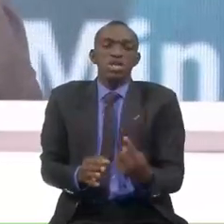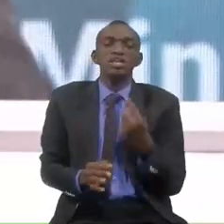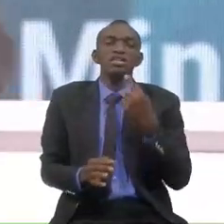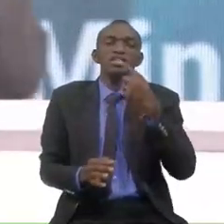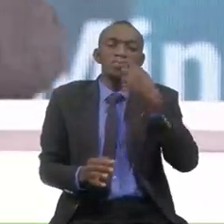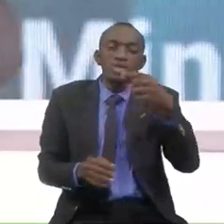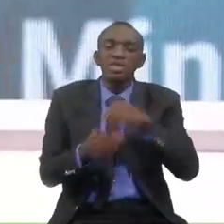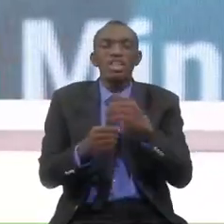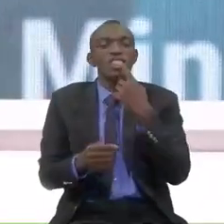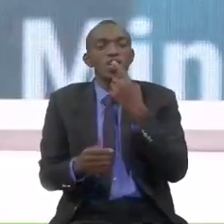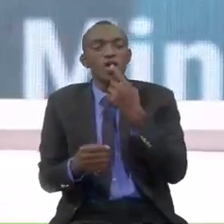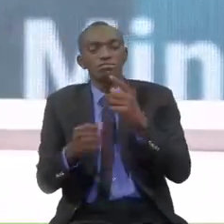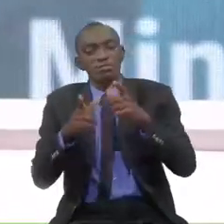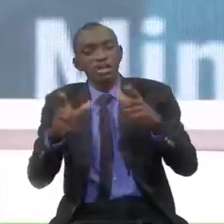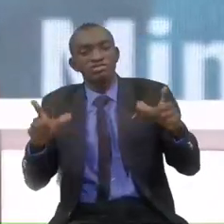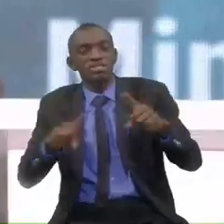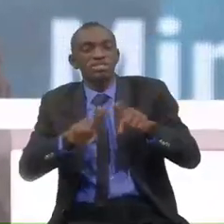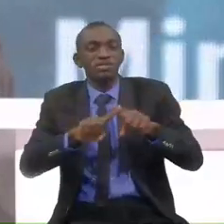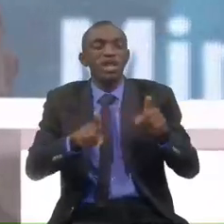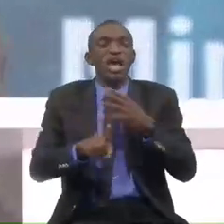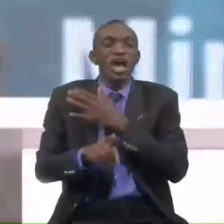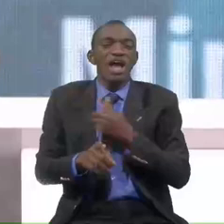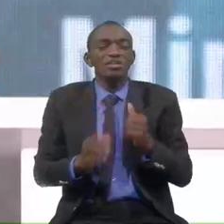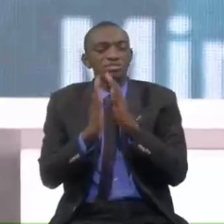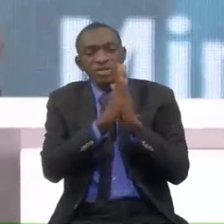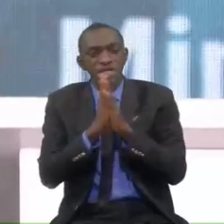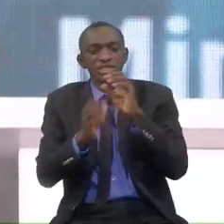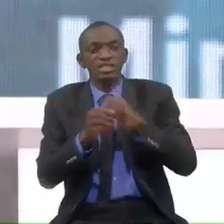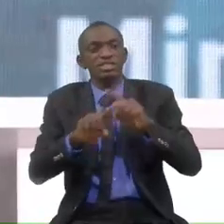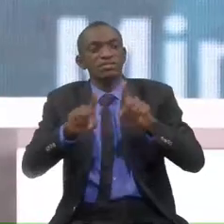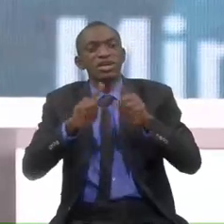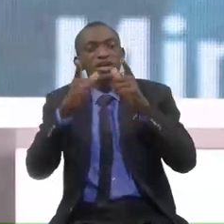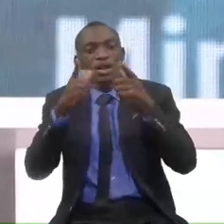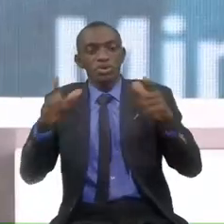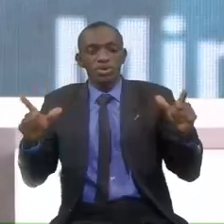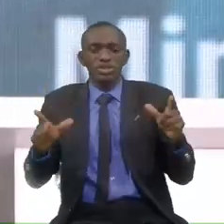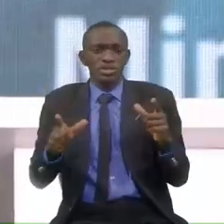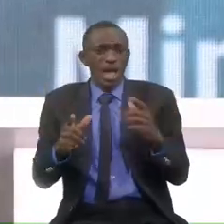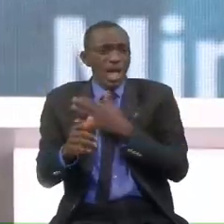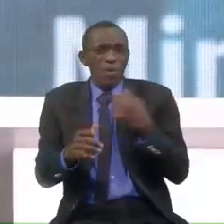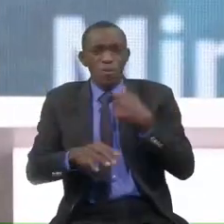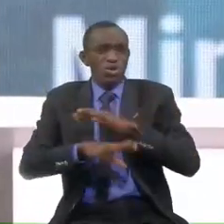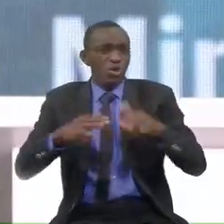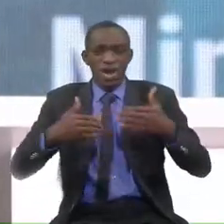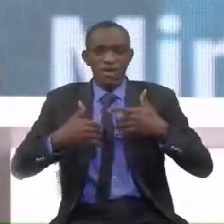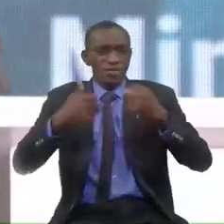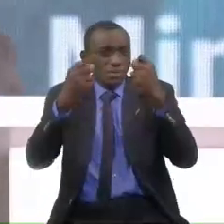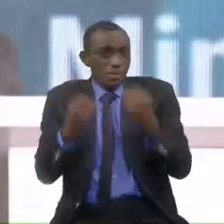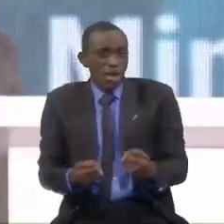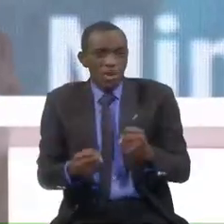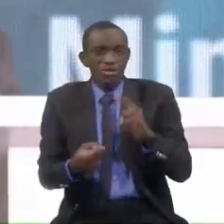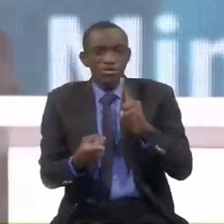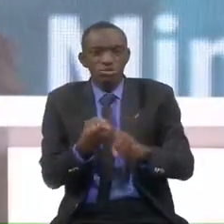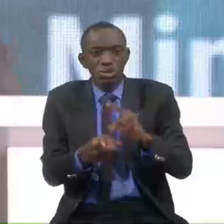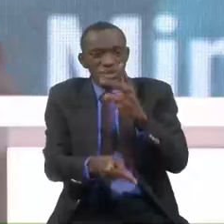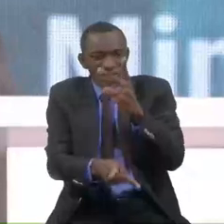au parler en langue, et discuter en langue, prier en langue, et on n'a pas la puissance pour